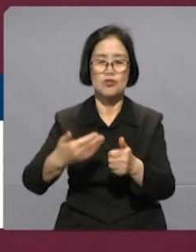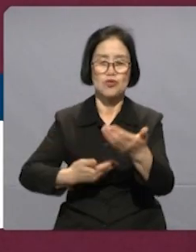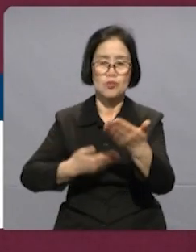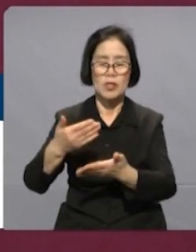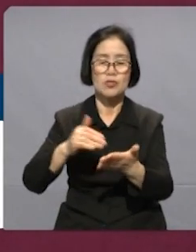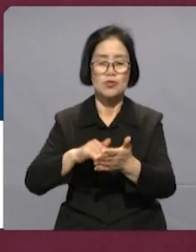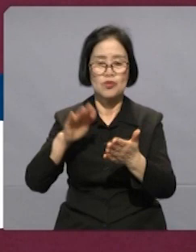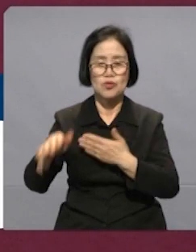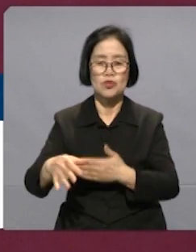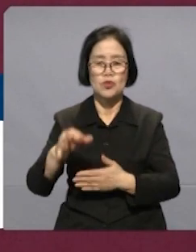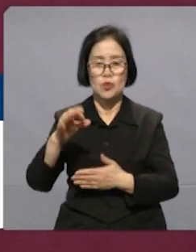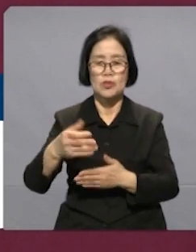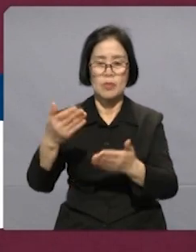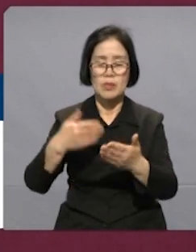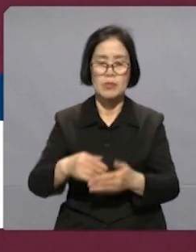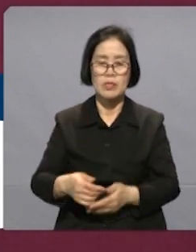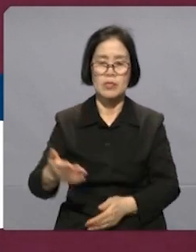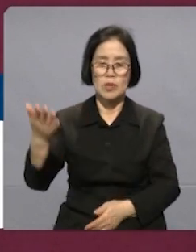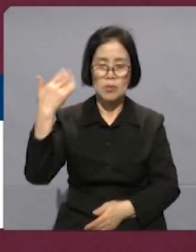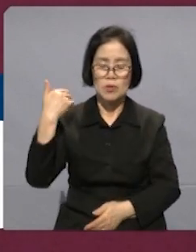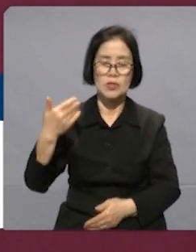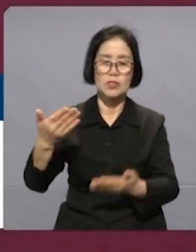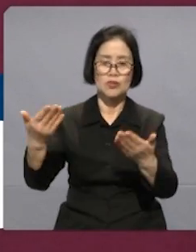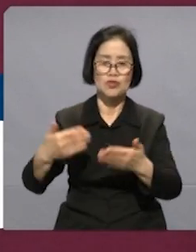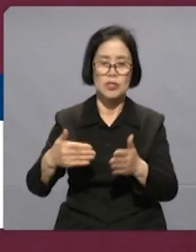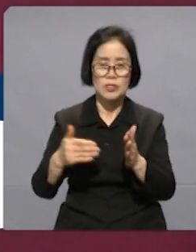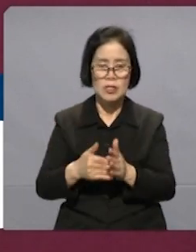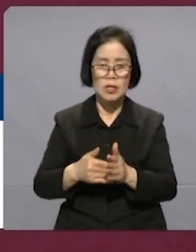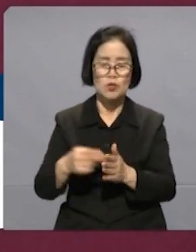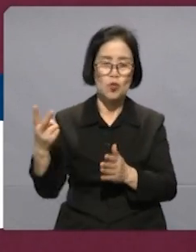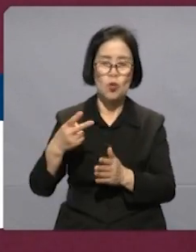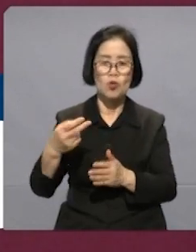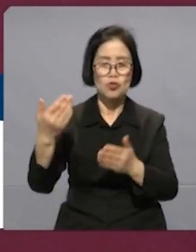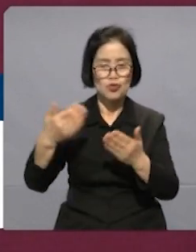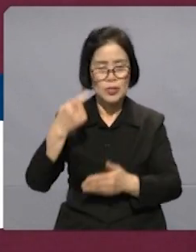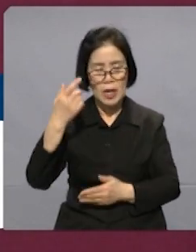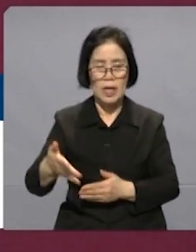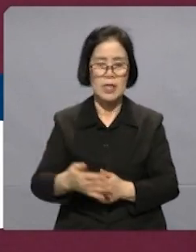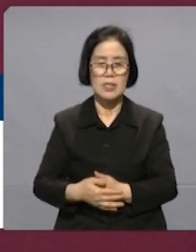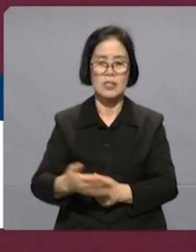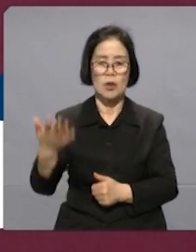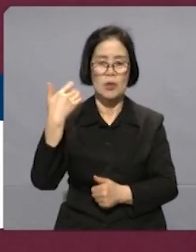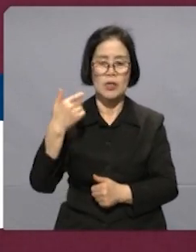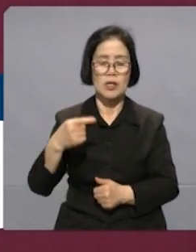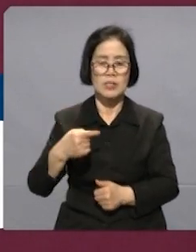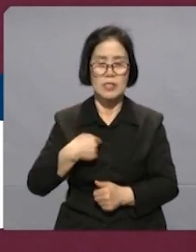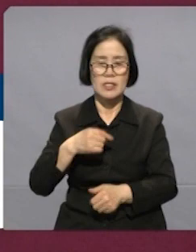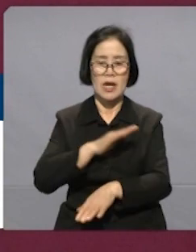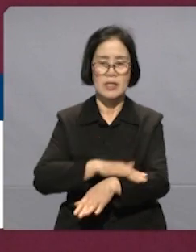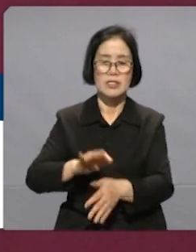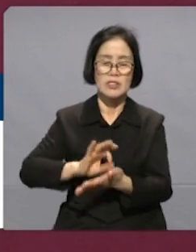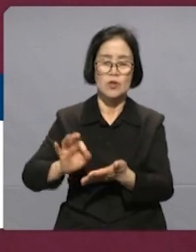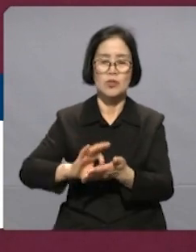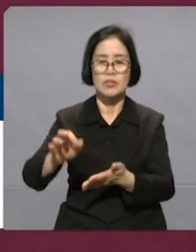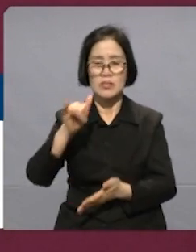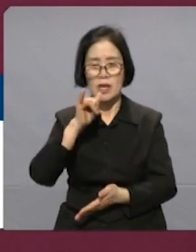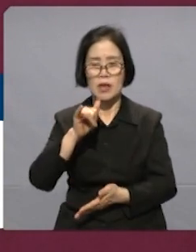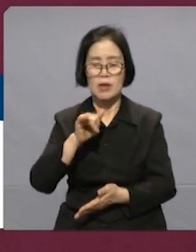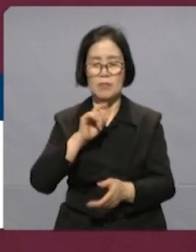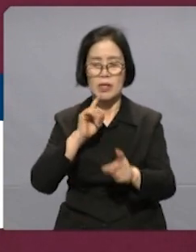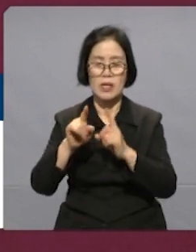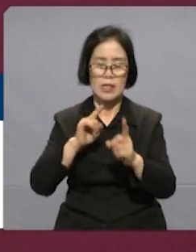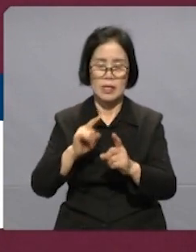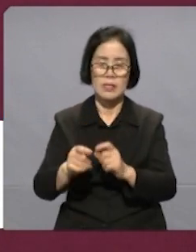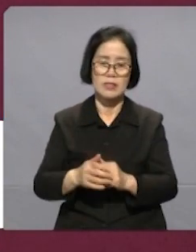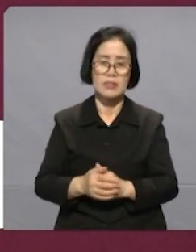뒤 돈을 받으면서 저번에 주셨는데 뭘 또 주냐, 저번에 그거 제가 잘 쓰고 있는데 라고